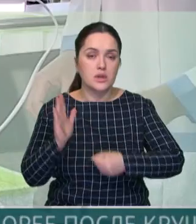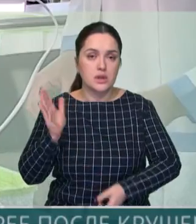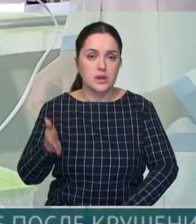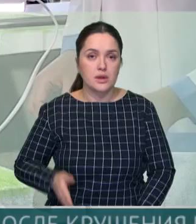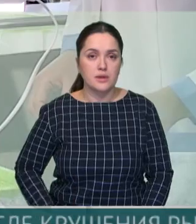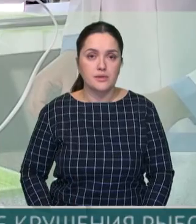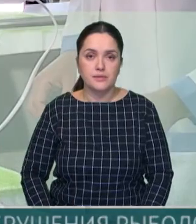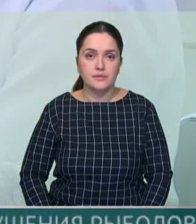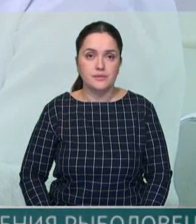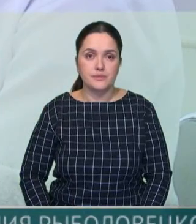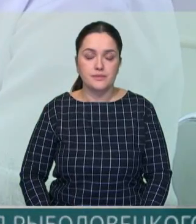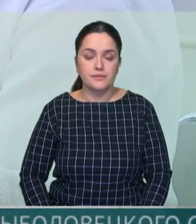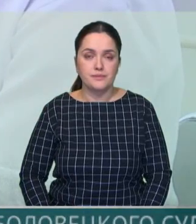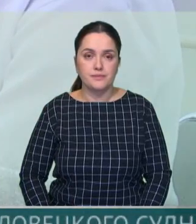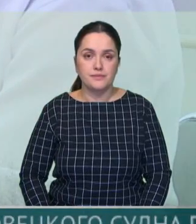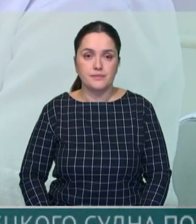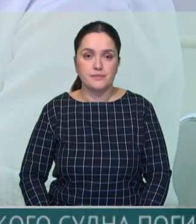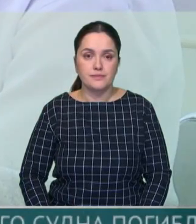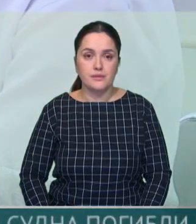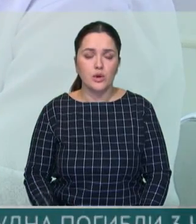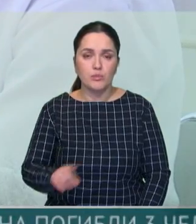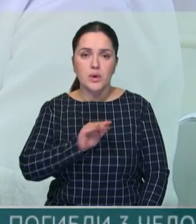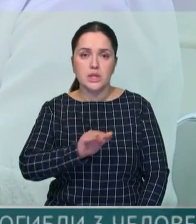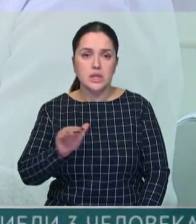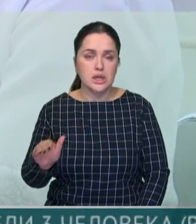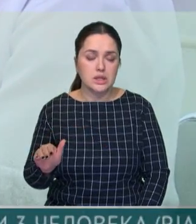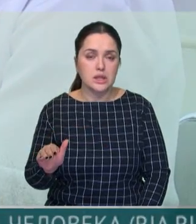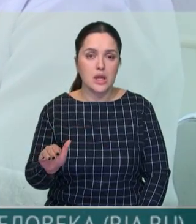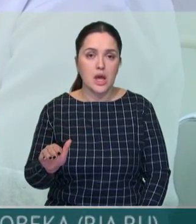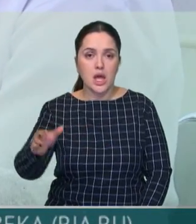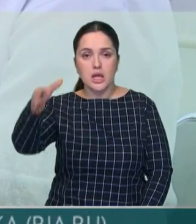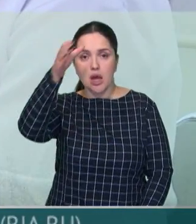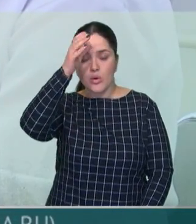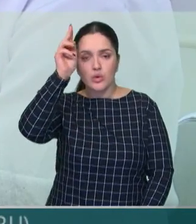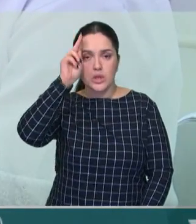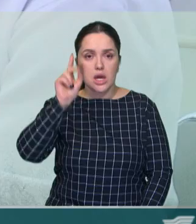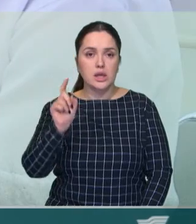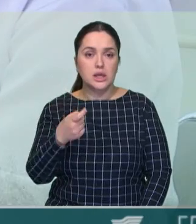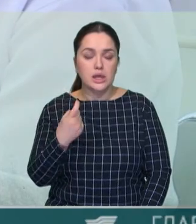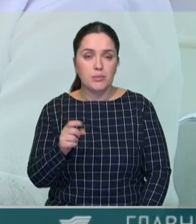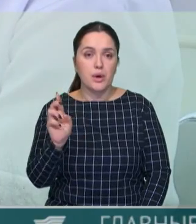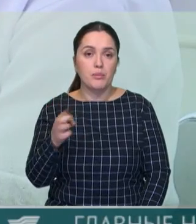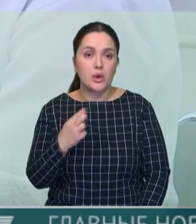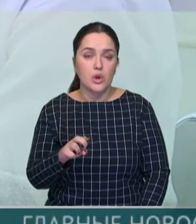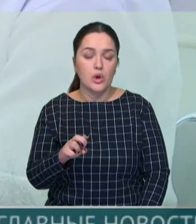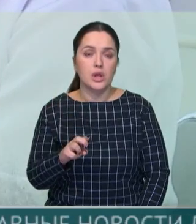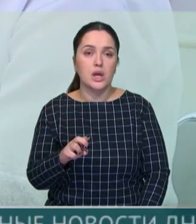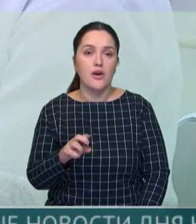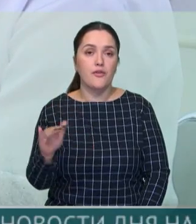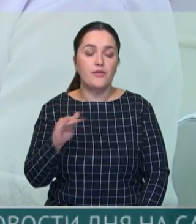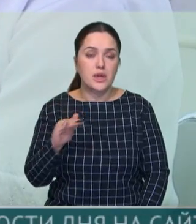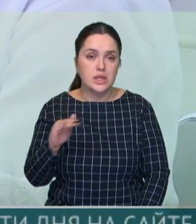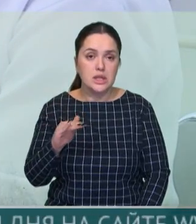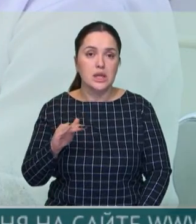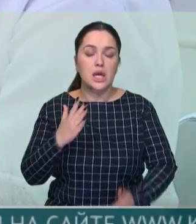областного центра. Чтобы дети увлеклись наукой, такими как химия, биология, информатика, физика, они